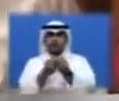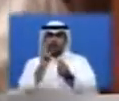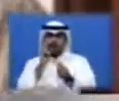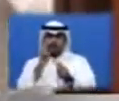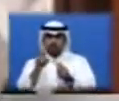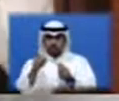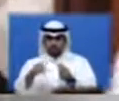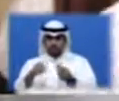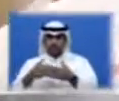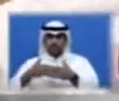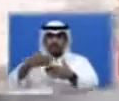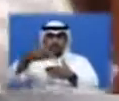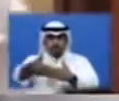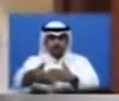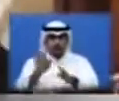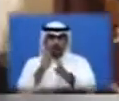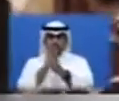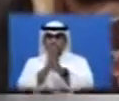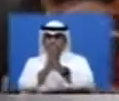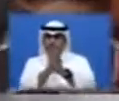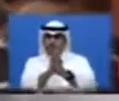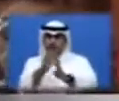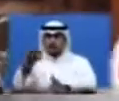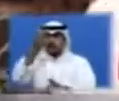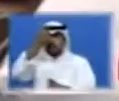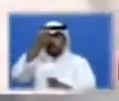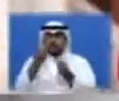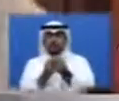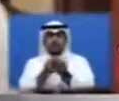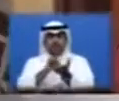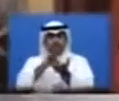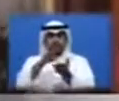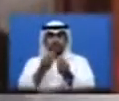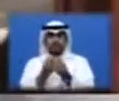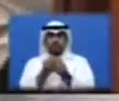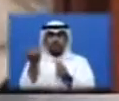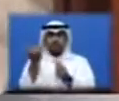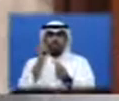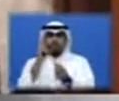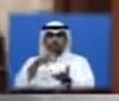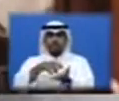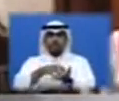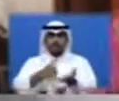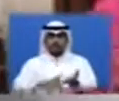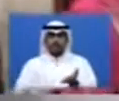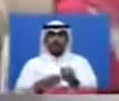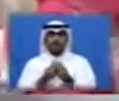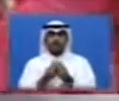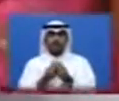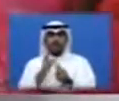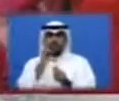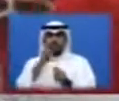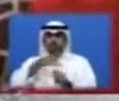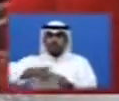مد الحماية الصحية في كان في المنامة في مملكة البحرين، وهو أن